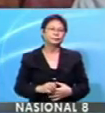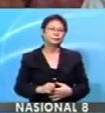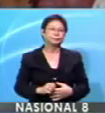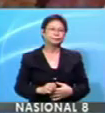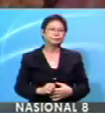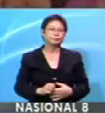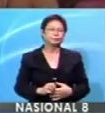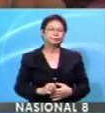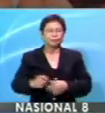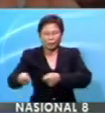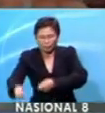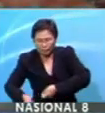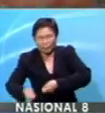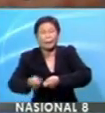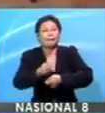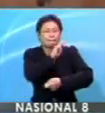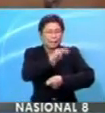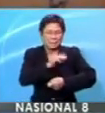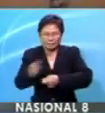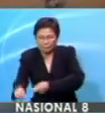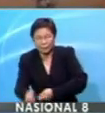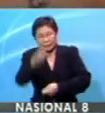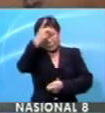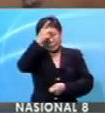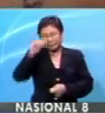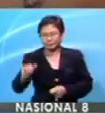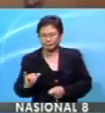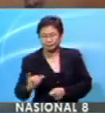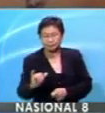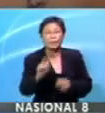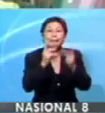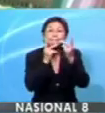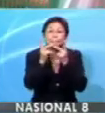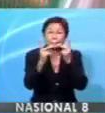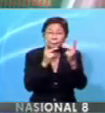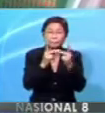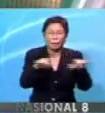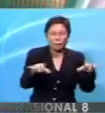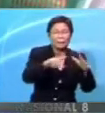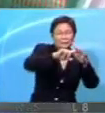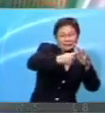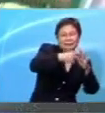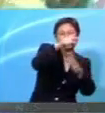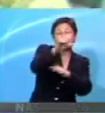lalu pertanian dan industri asas Tani Datuk Seri Isak